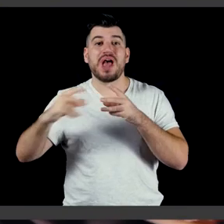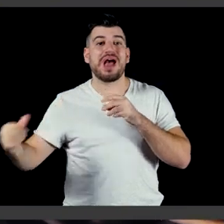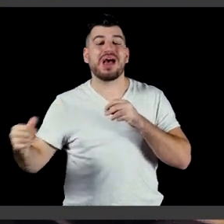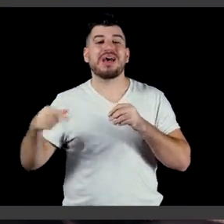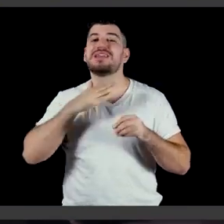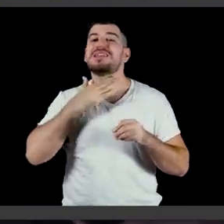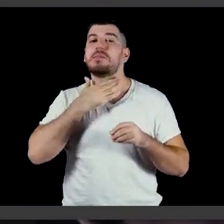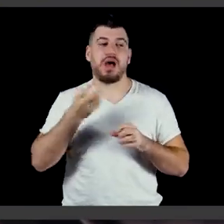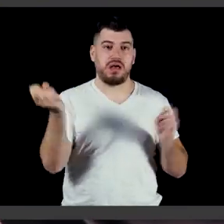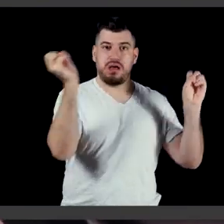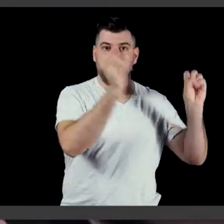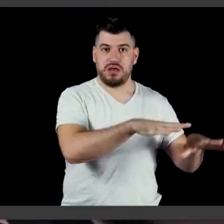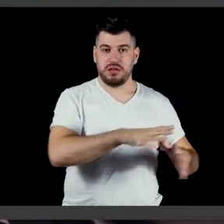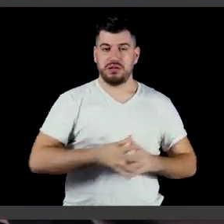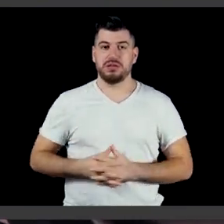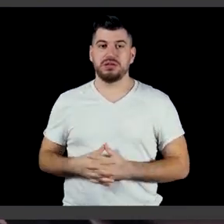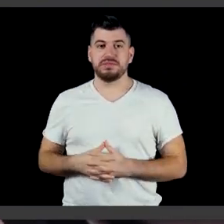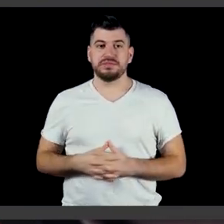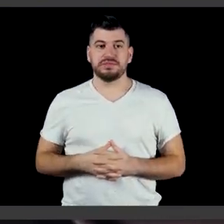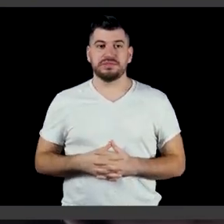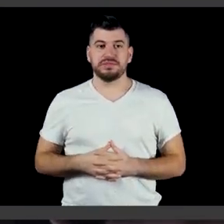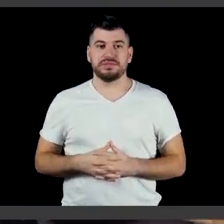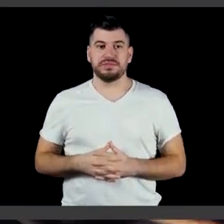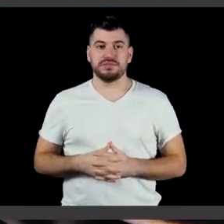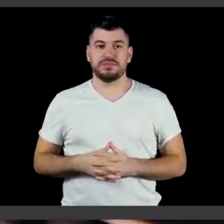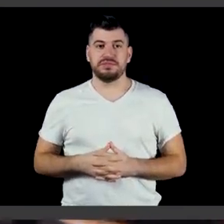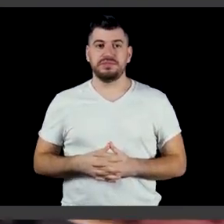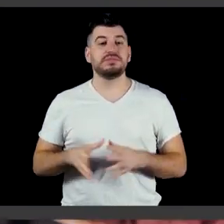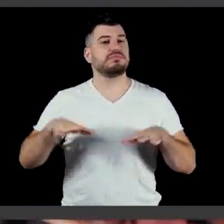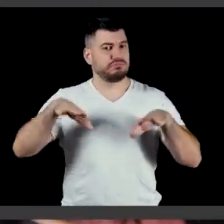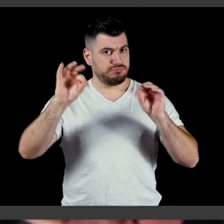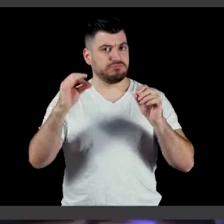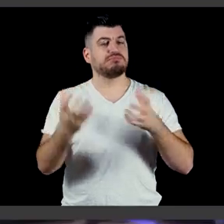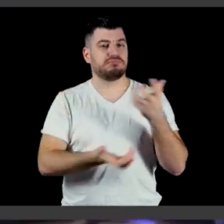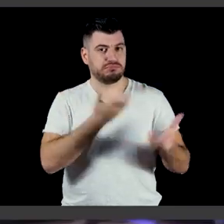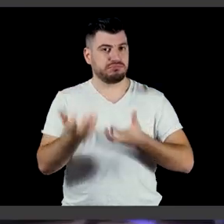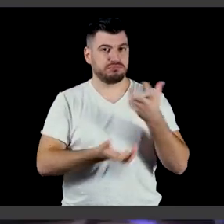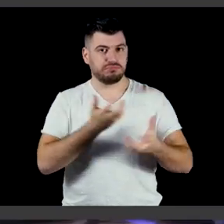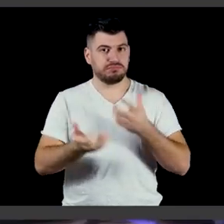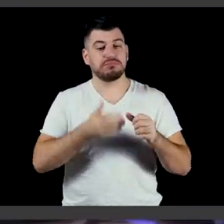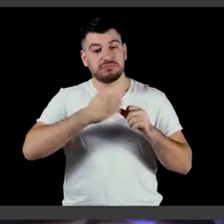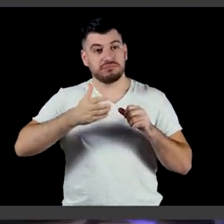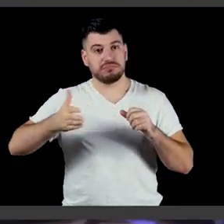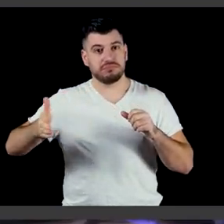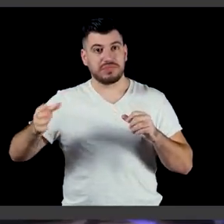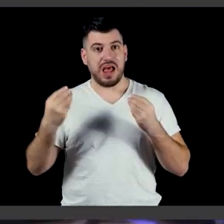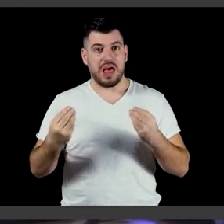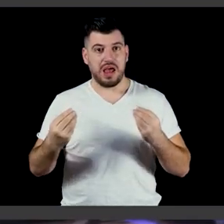Μέσα ο κιμάς. Και αρχίζω να τον ψήνω. το σπάω καλά.